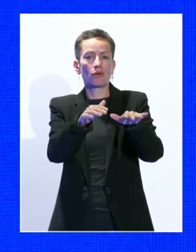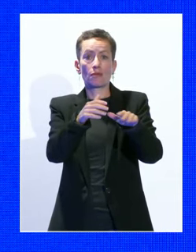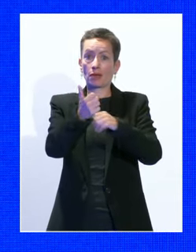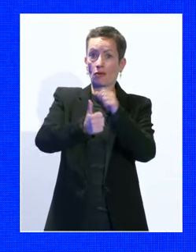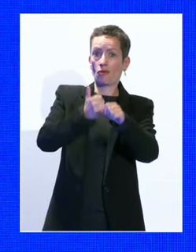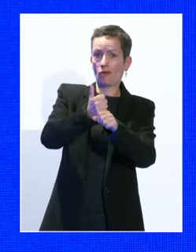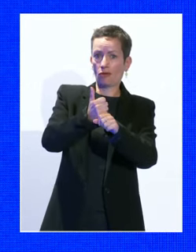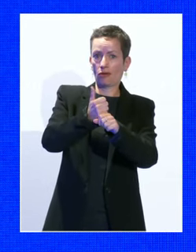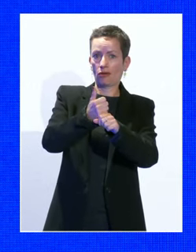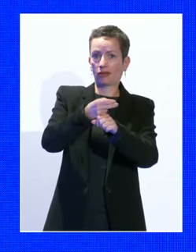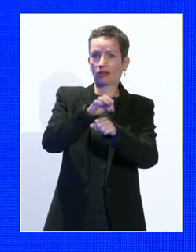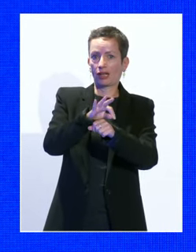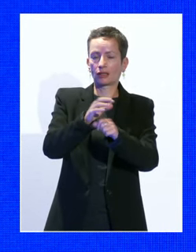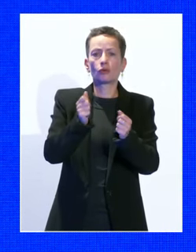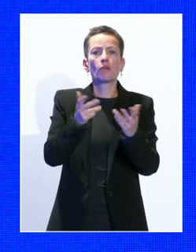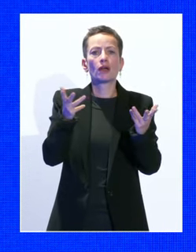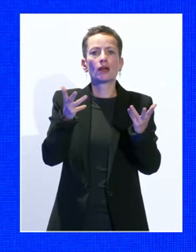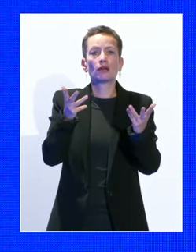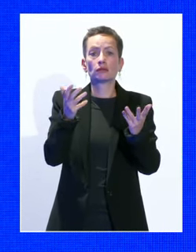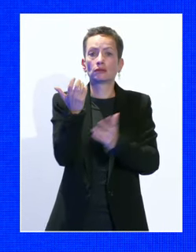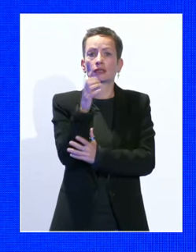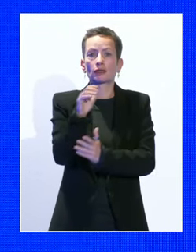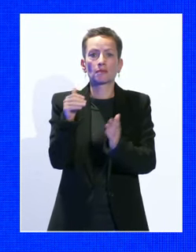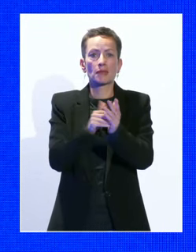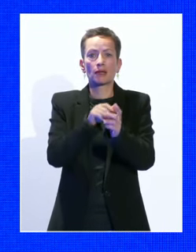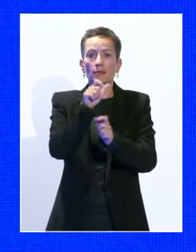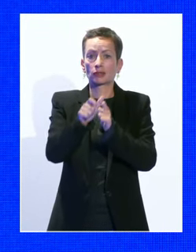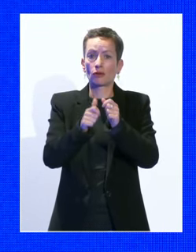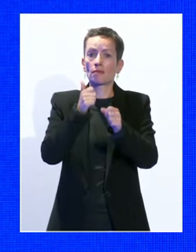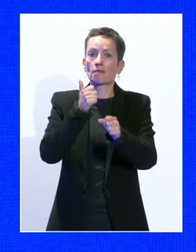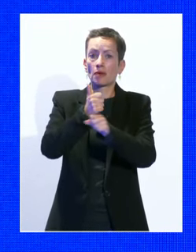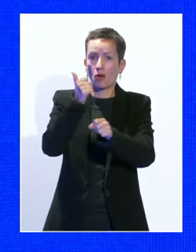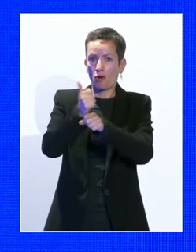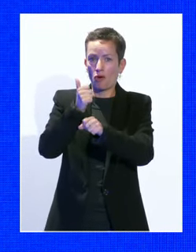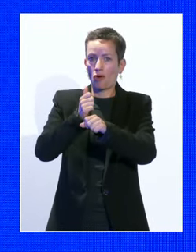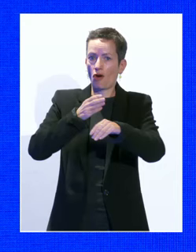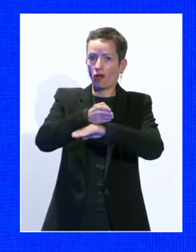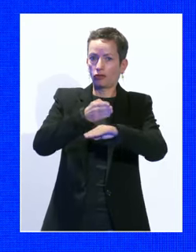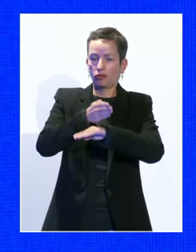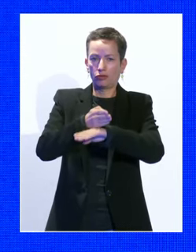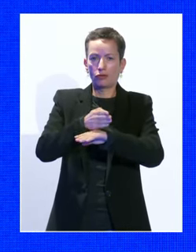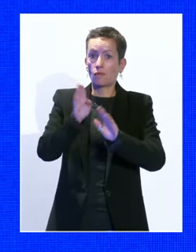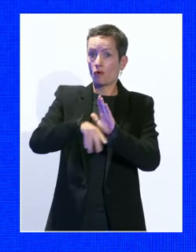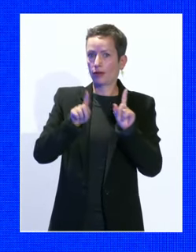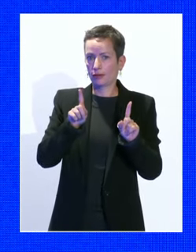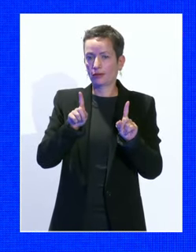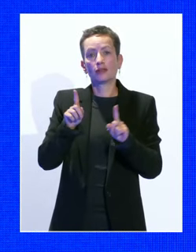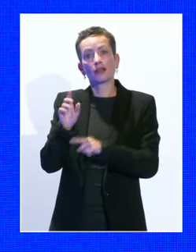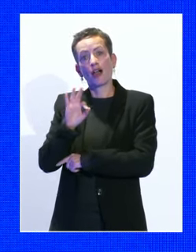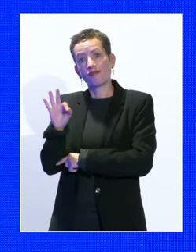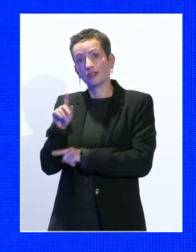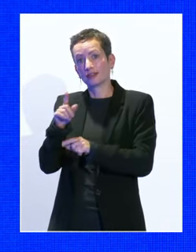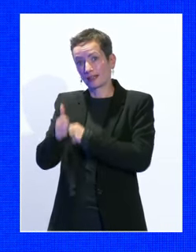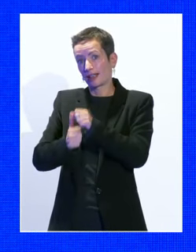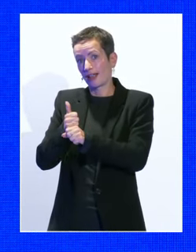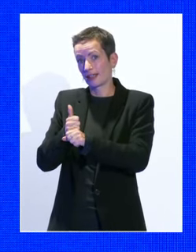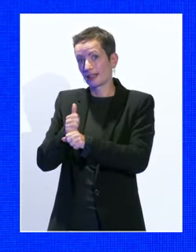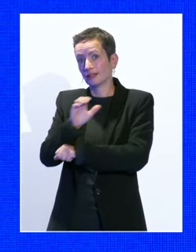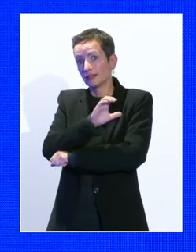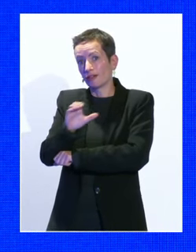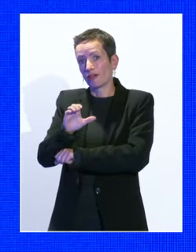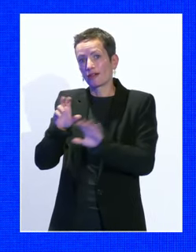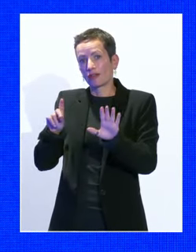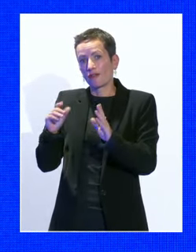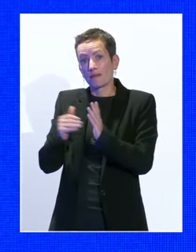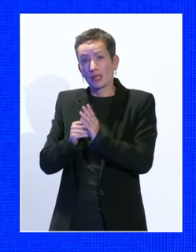Grande-Bretagne était de moins de 500 000 personnes par an. Je dis au passage que en France, cette année, c'est 180